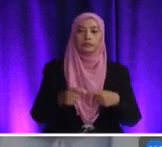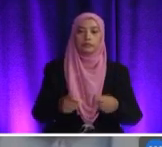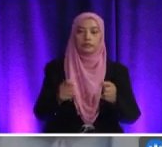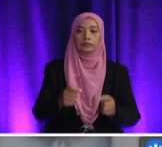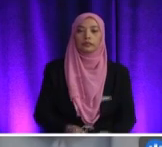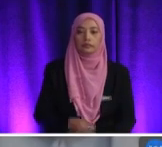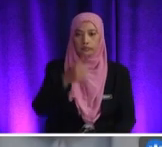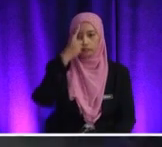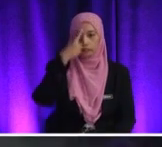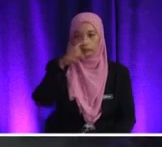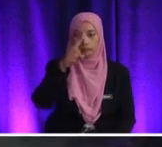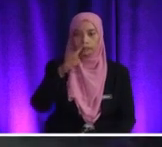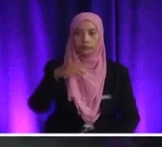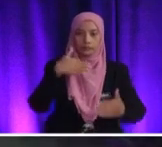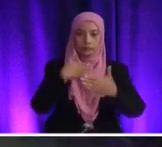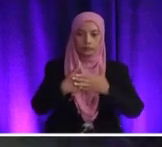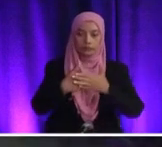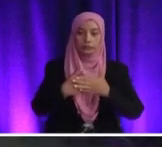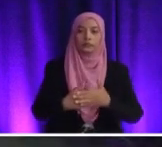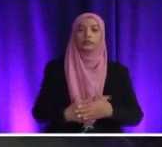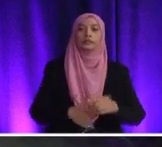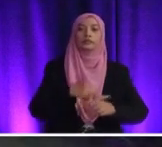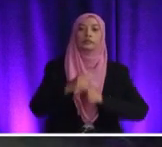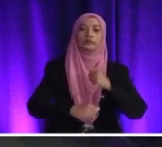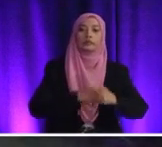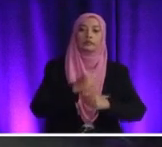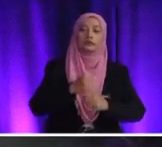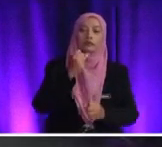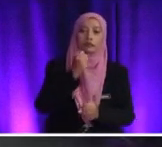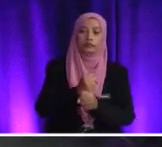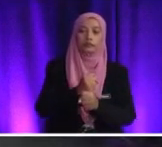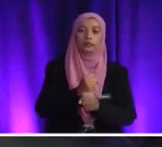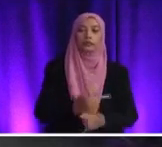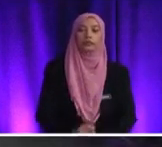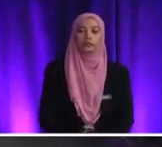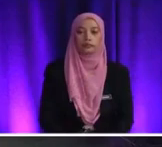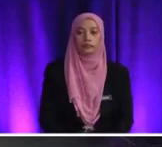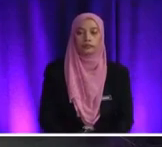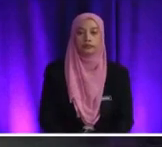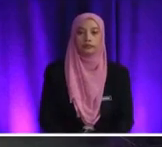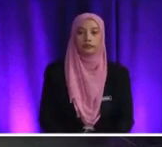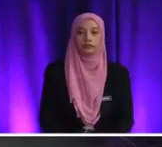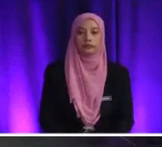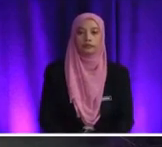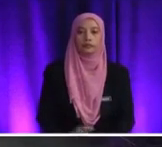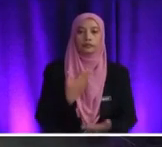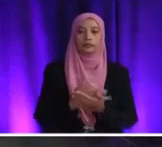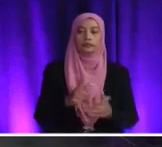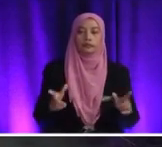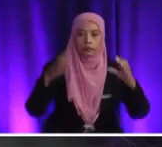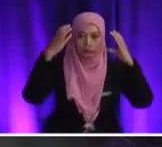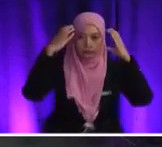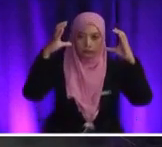itu deh ah rumusan yang sangat padu daripada ciam Nagita ah baik uh karena